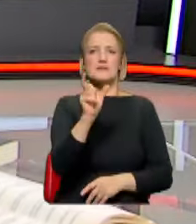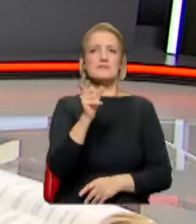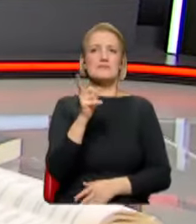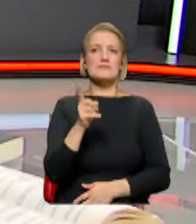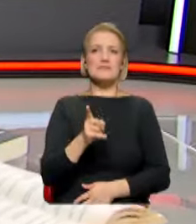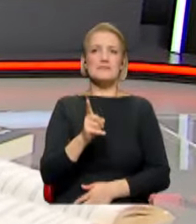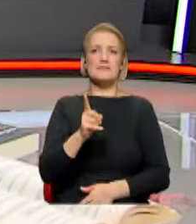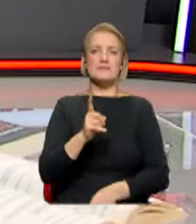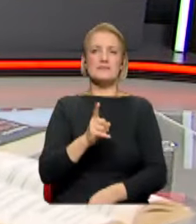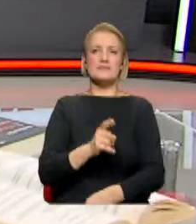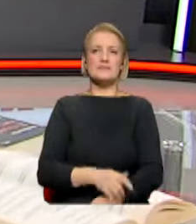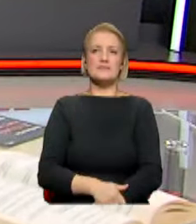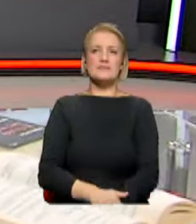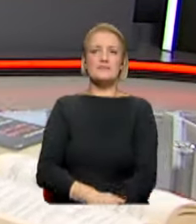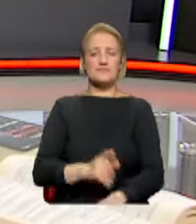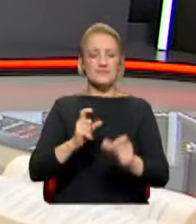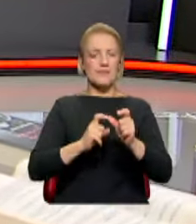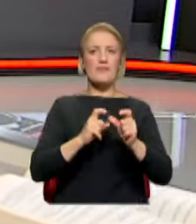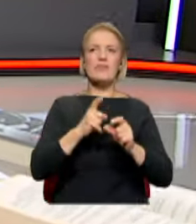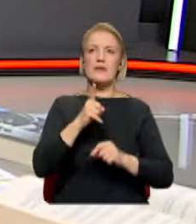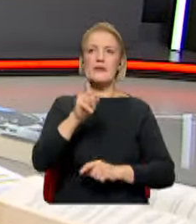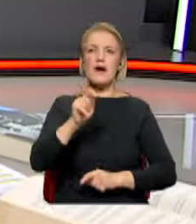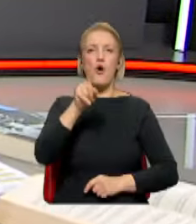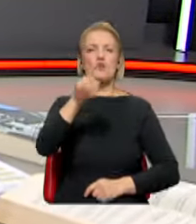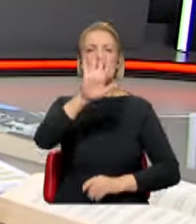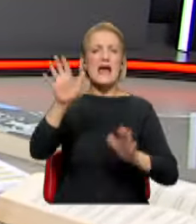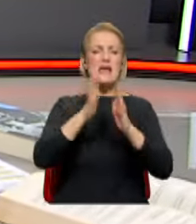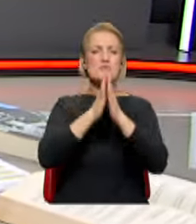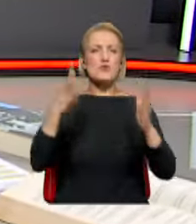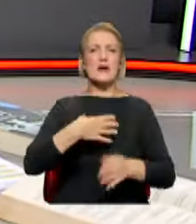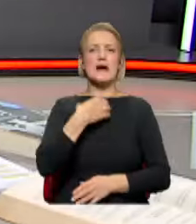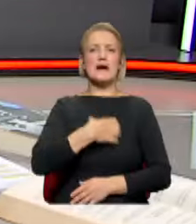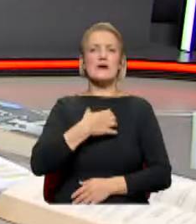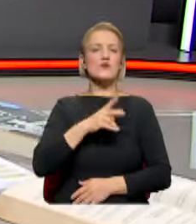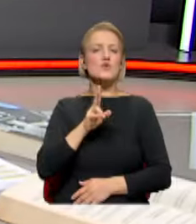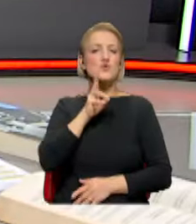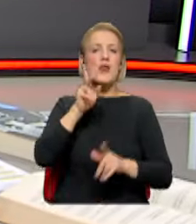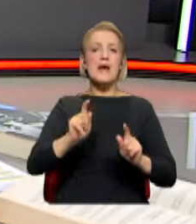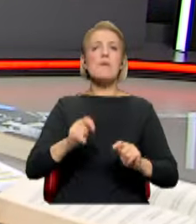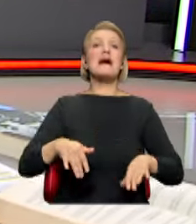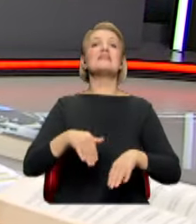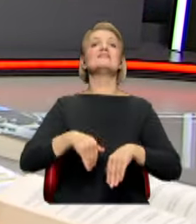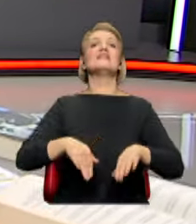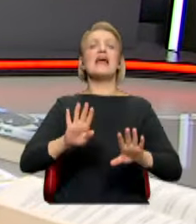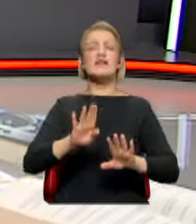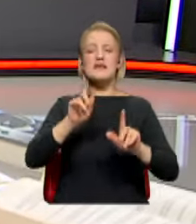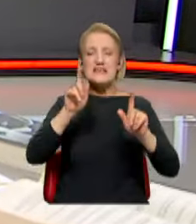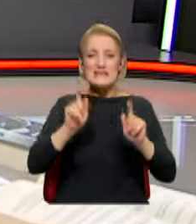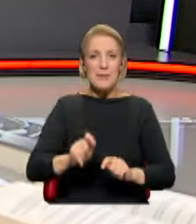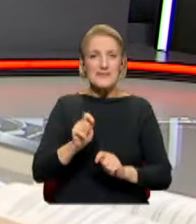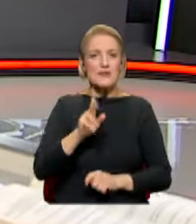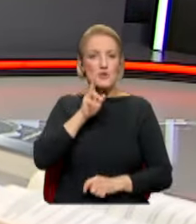şeyden değil ilahiyattan alıntı değil bir de shakespeare'den yapalım onların en büyük kaygısı günah işlememek değil işlediğini